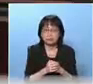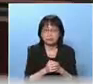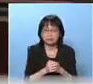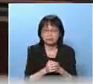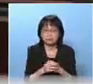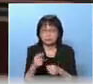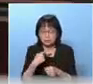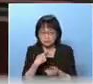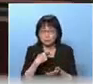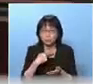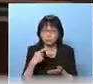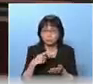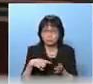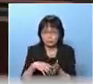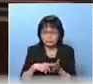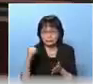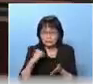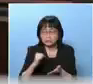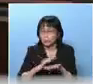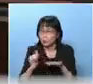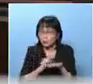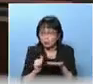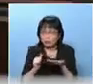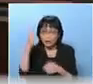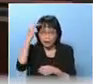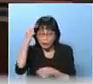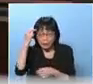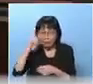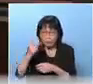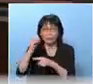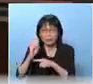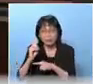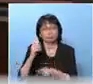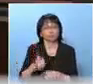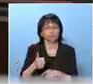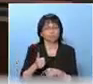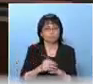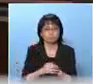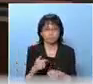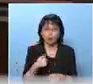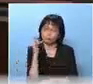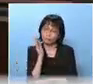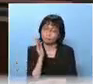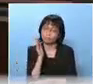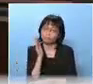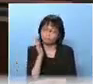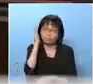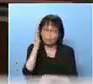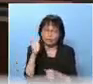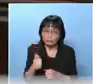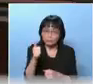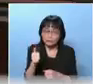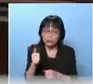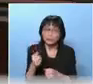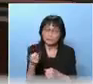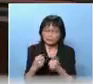潔淨的能源，實現零碳的夢想。所以本人都很希望藉著今天的發言，是感謝和